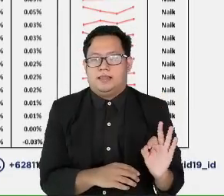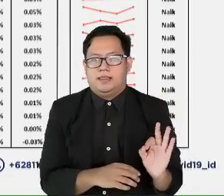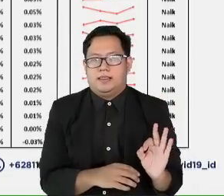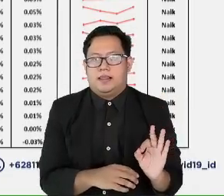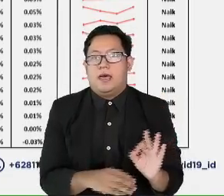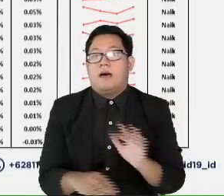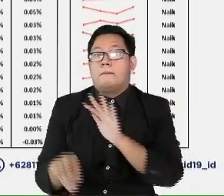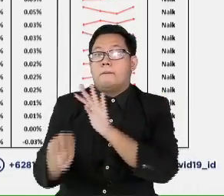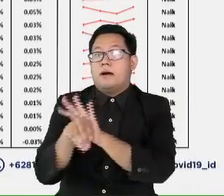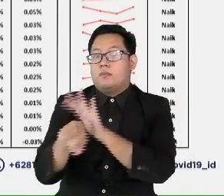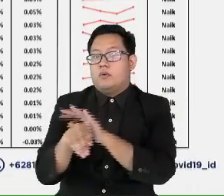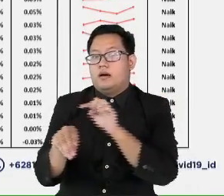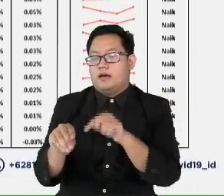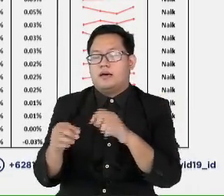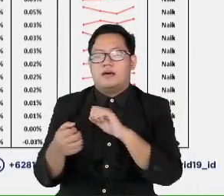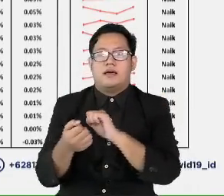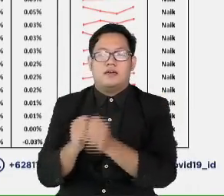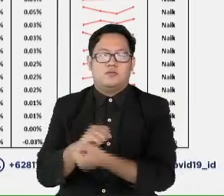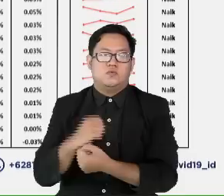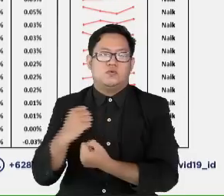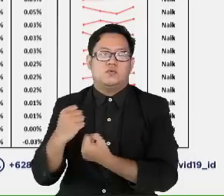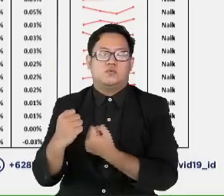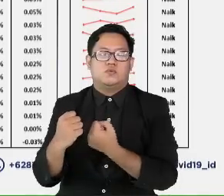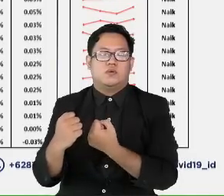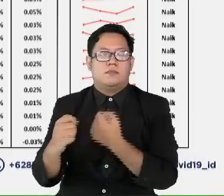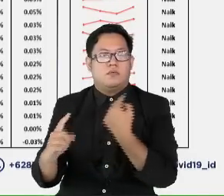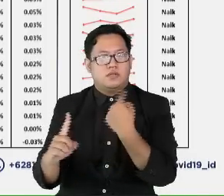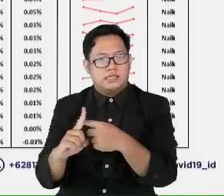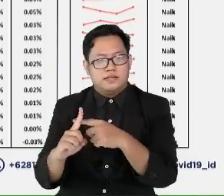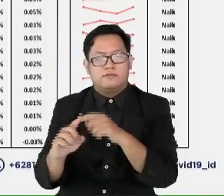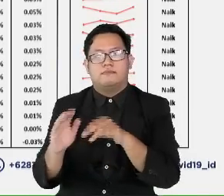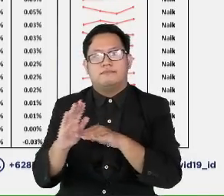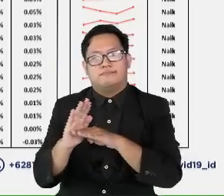Sedangkan Papua mengalami kenaikan kasus aktif sebesar